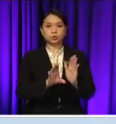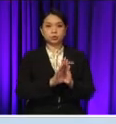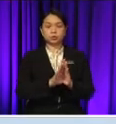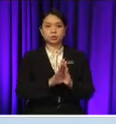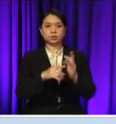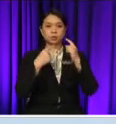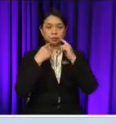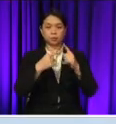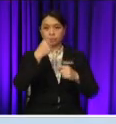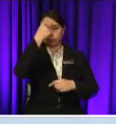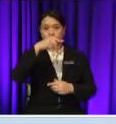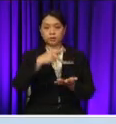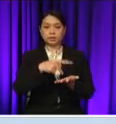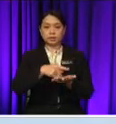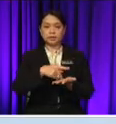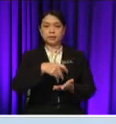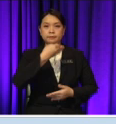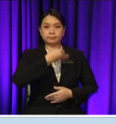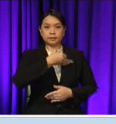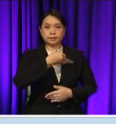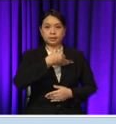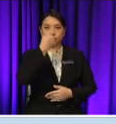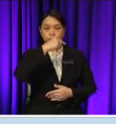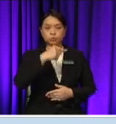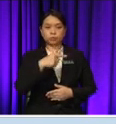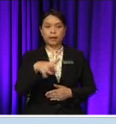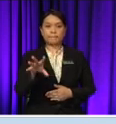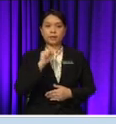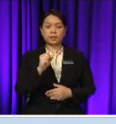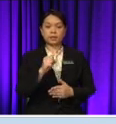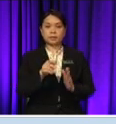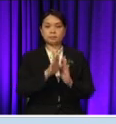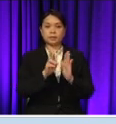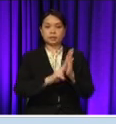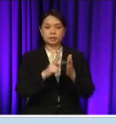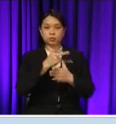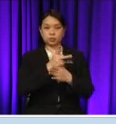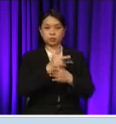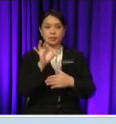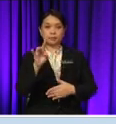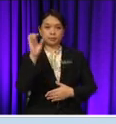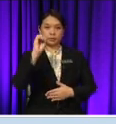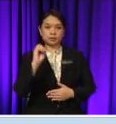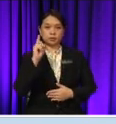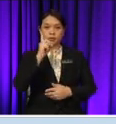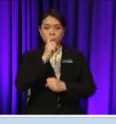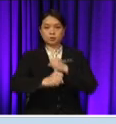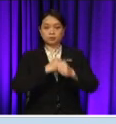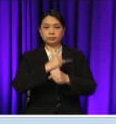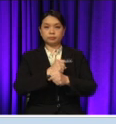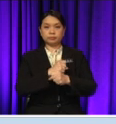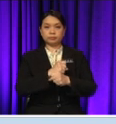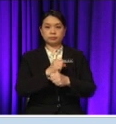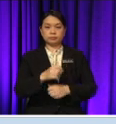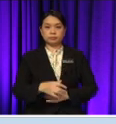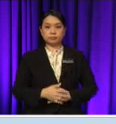pengiraan faedah atas ambilan pe kongsi yaitu 800 tahun Oke jadi tengok Siti kita